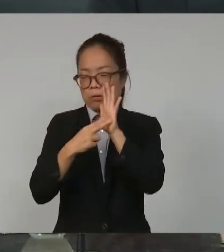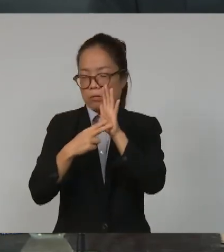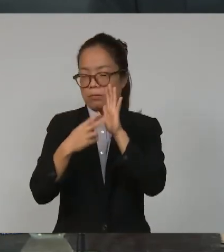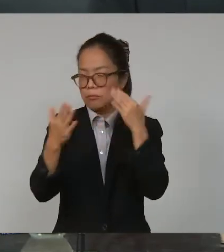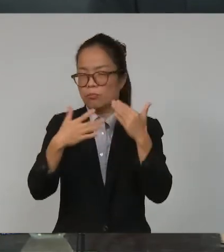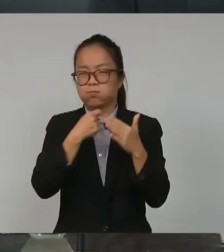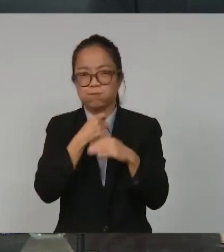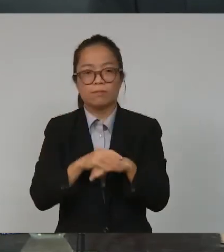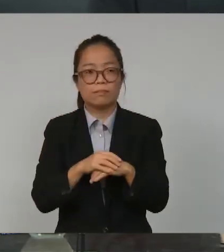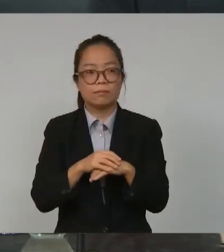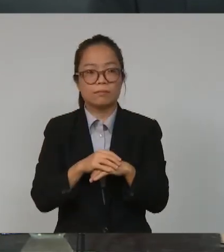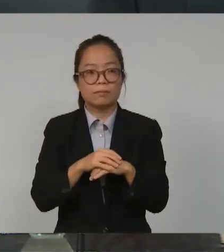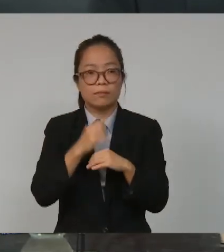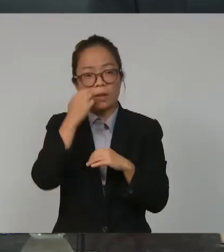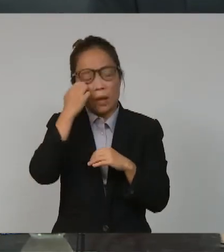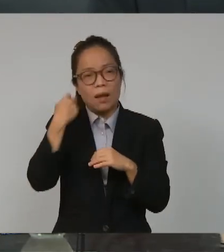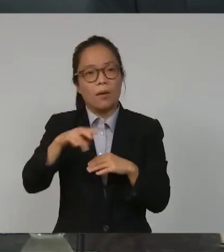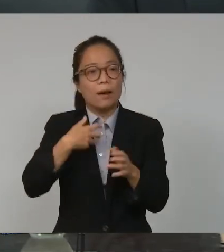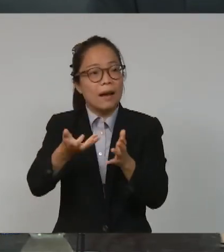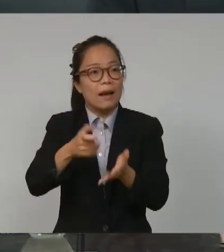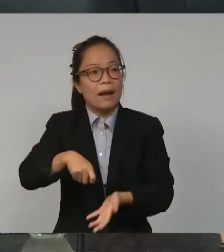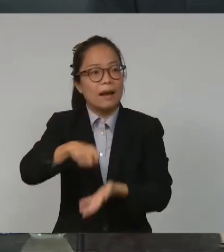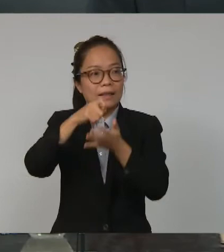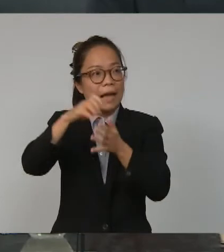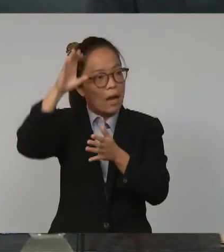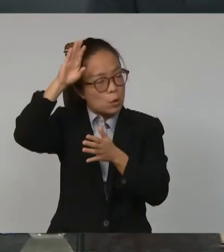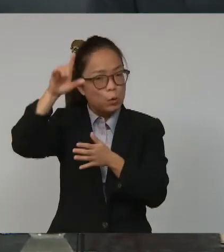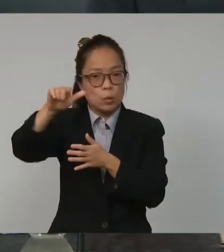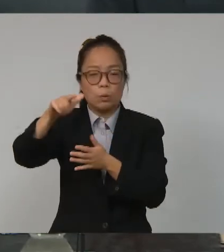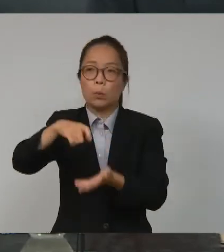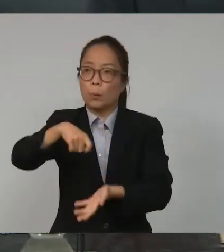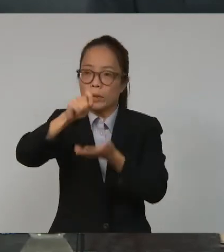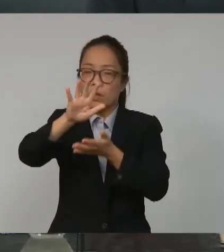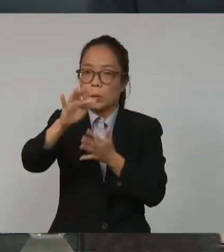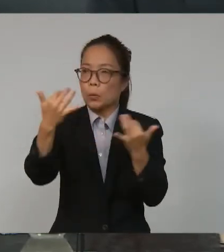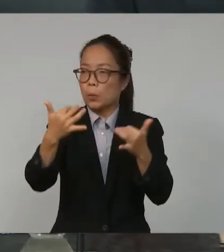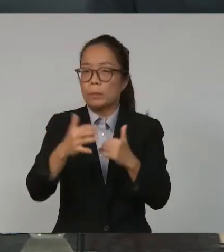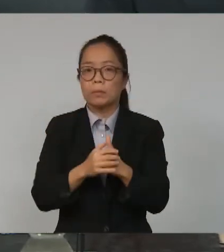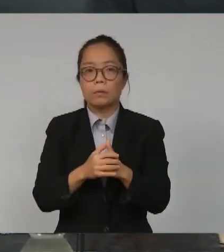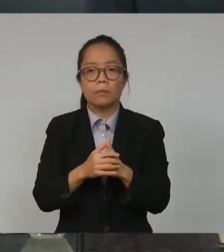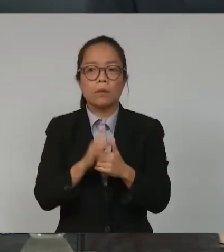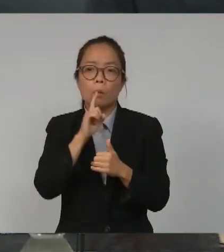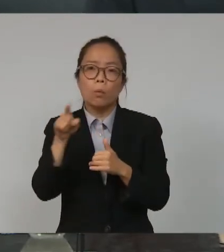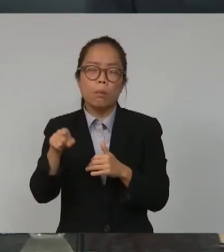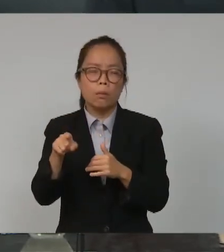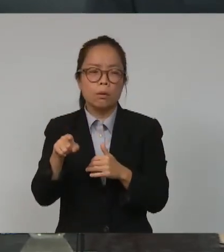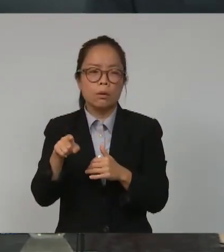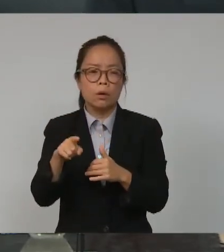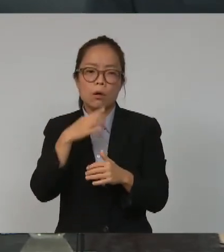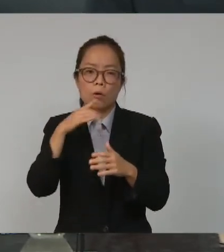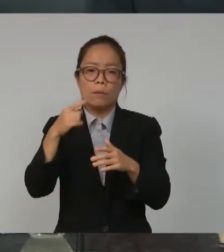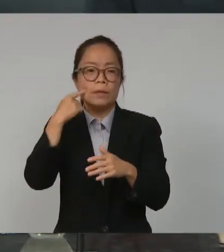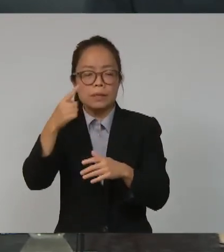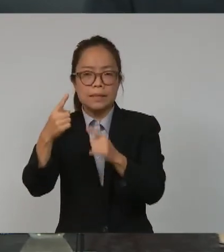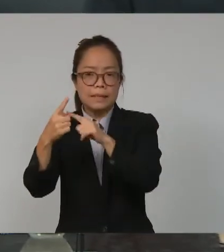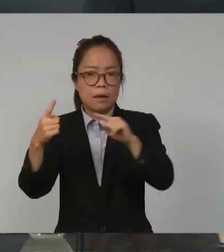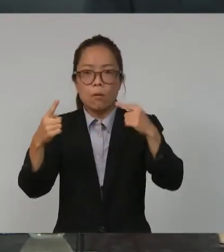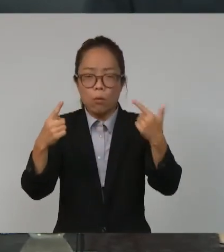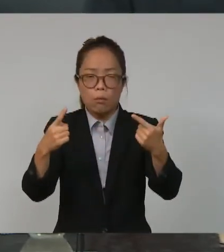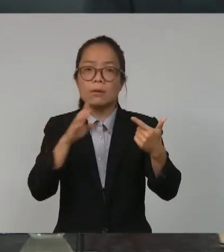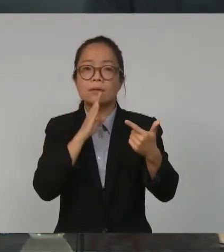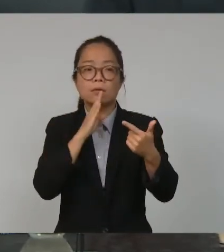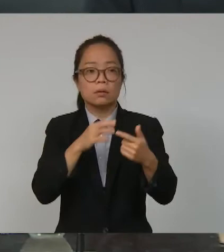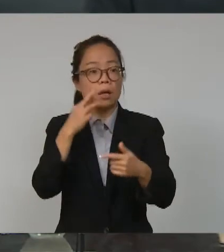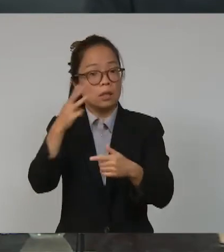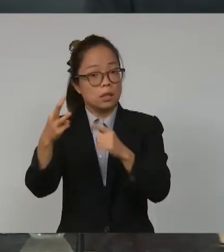我进一步要说的是，好，刚刚其实苏彦图老师讲了一个问题啊，他说我们既然是一到六个月的原则，那